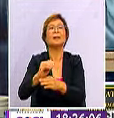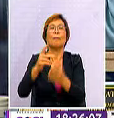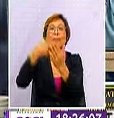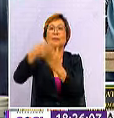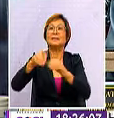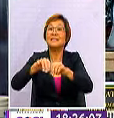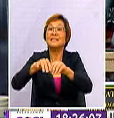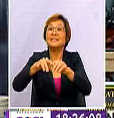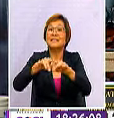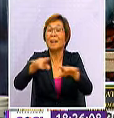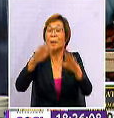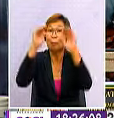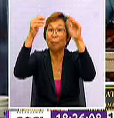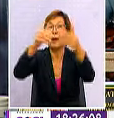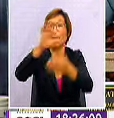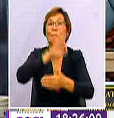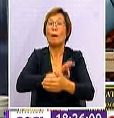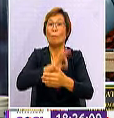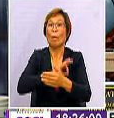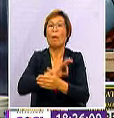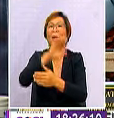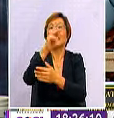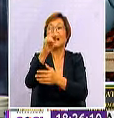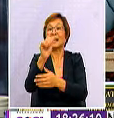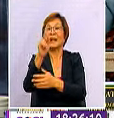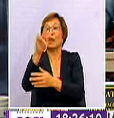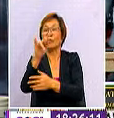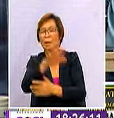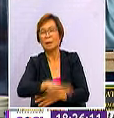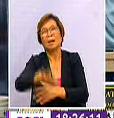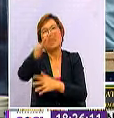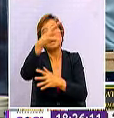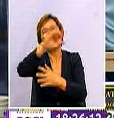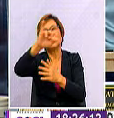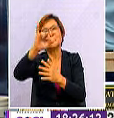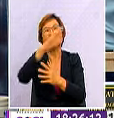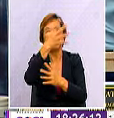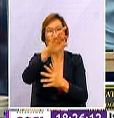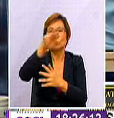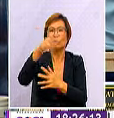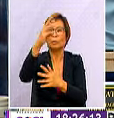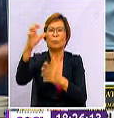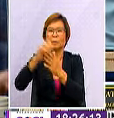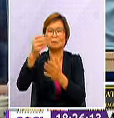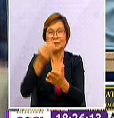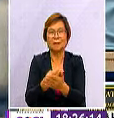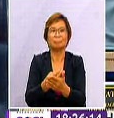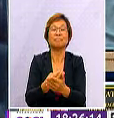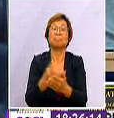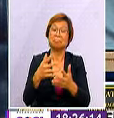prihatin. Manfaat yang diberi, yang diterima oleh Encik Kevin ialah kira-kira RM15,600.